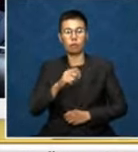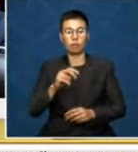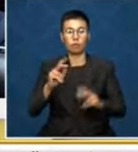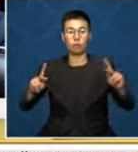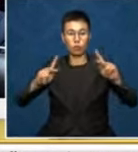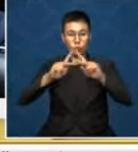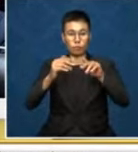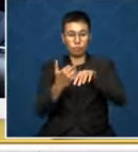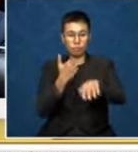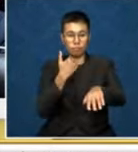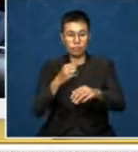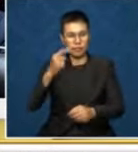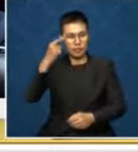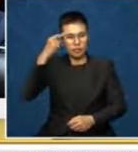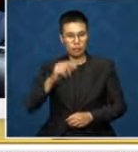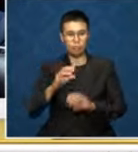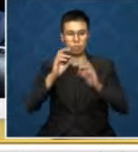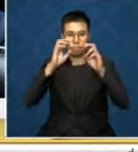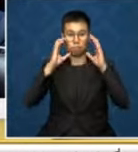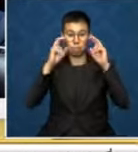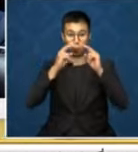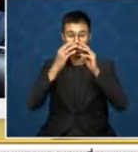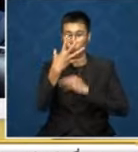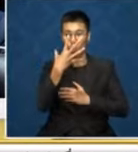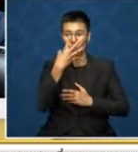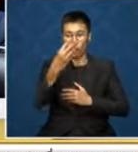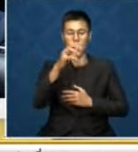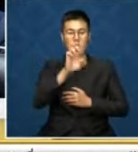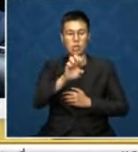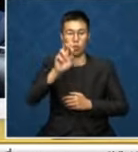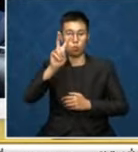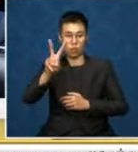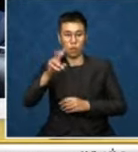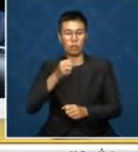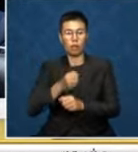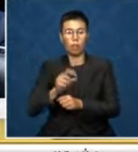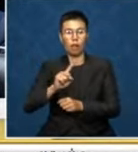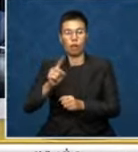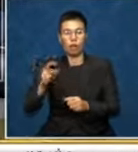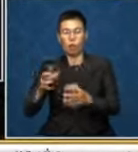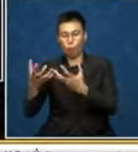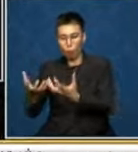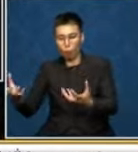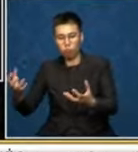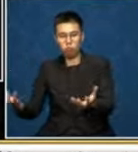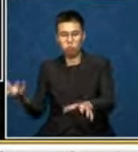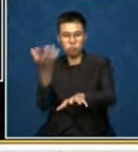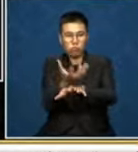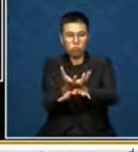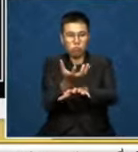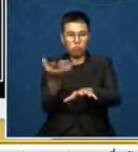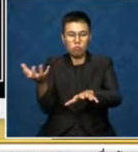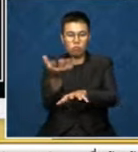การทำรถไฟฟ้า EV นะครับเพื่อบริการขนส่งสาธารณะในท้องถิ่นให้กับพี่น้องประชาชนช